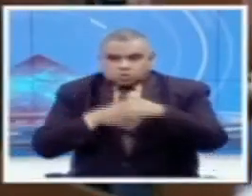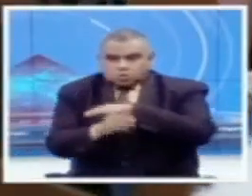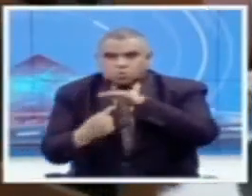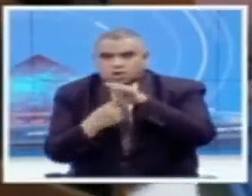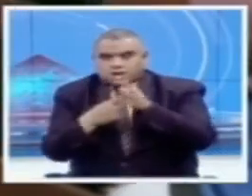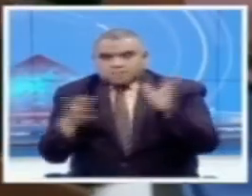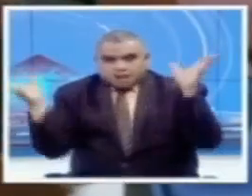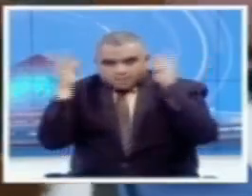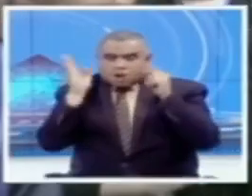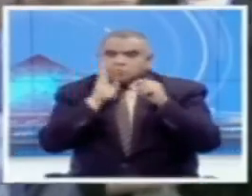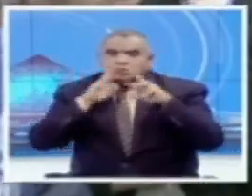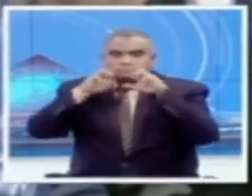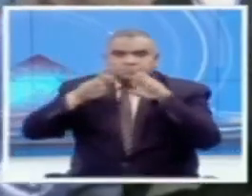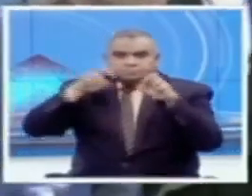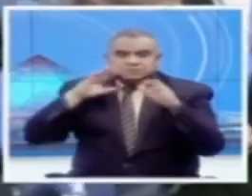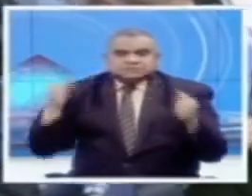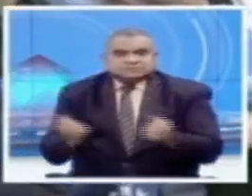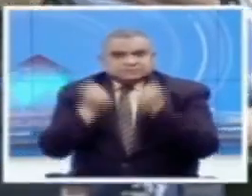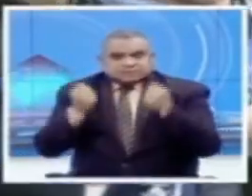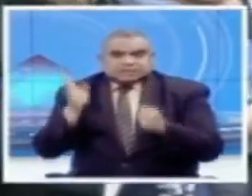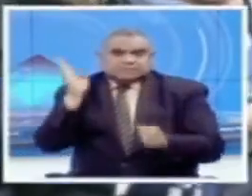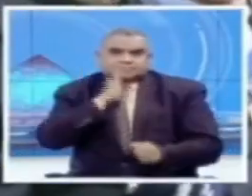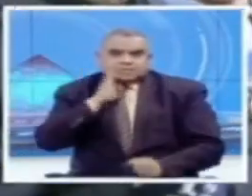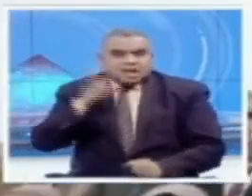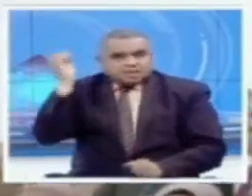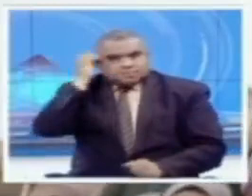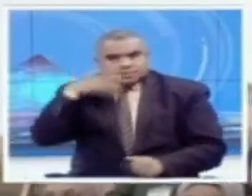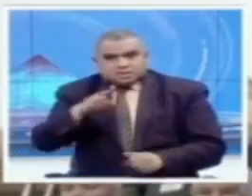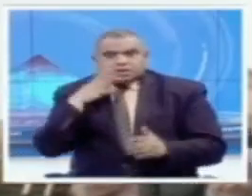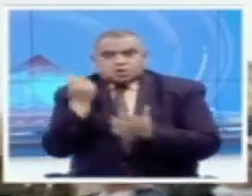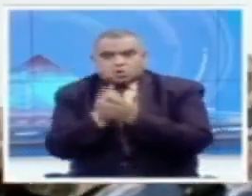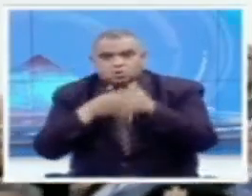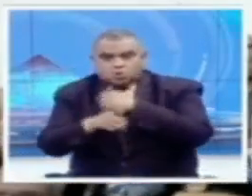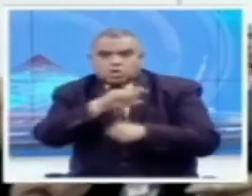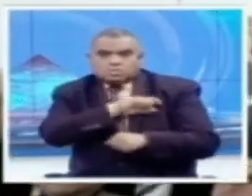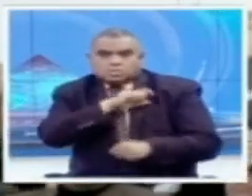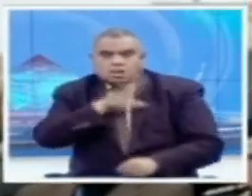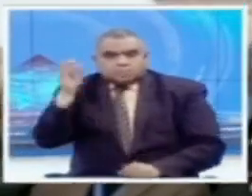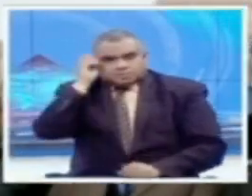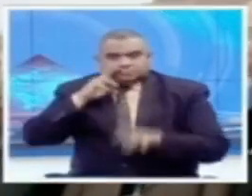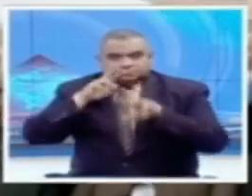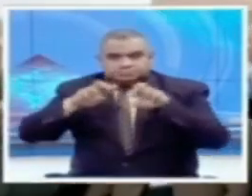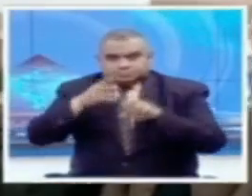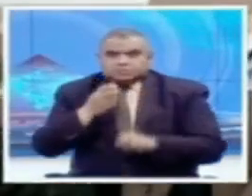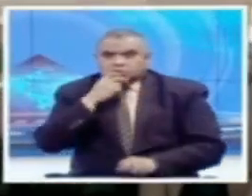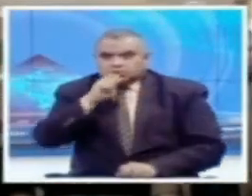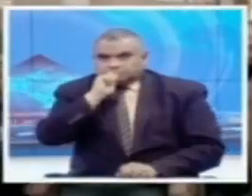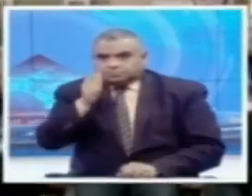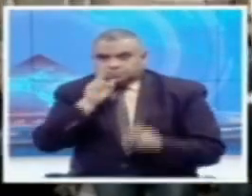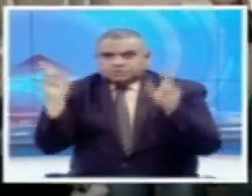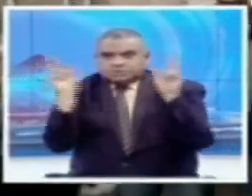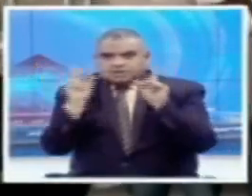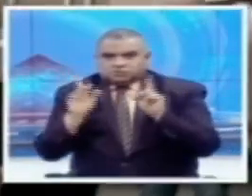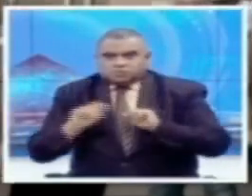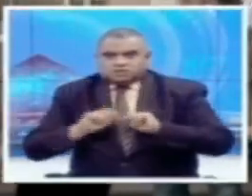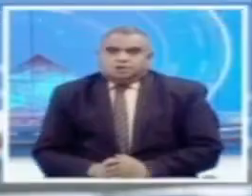تعرفوا خلالها على أنشطتها التدريبية والتعليمية لإعداد الكوادر الأمنية. عبد الله بركات،